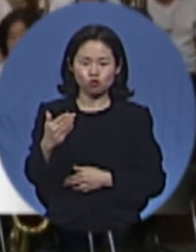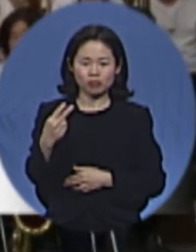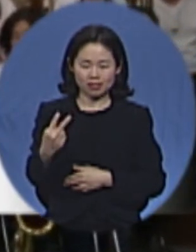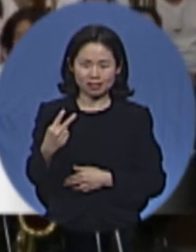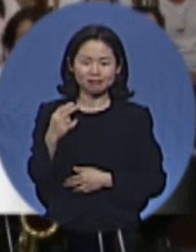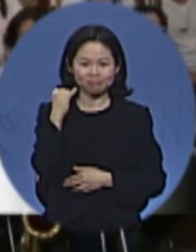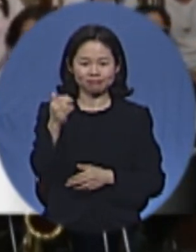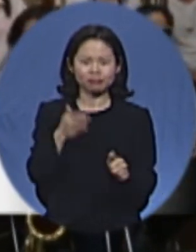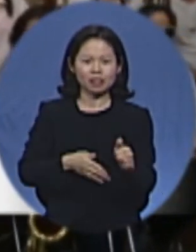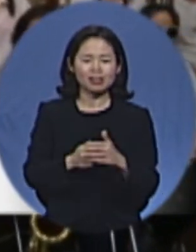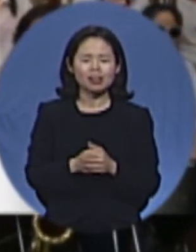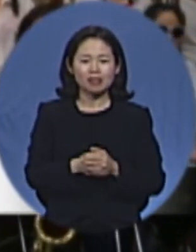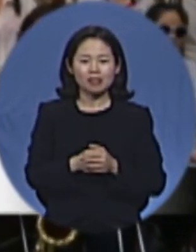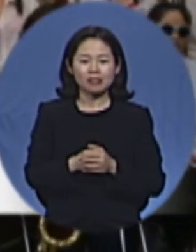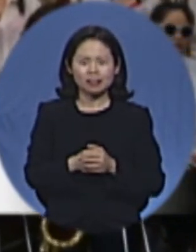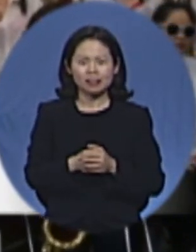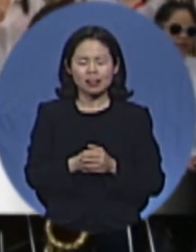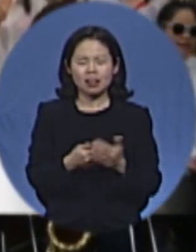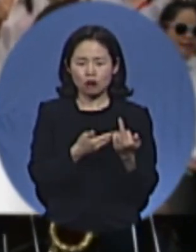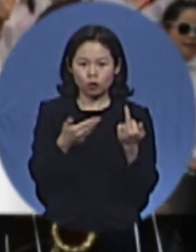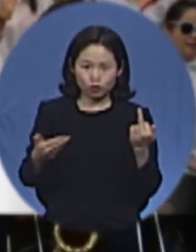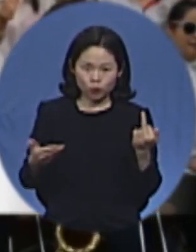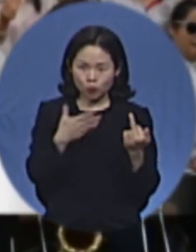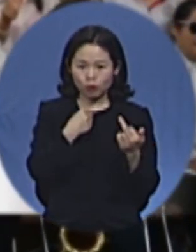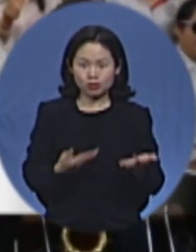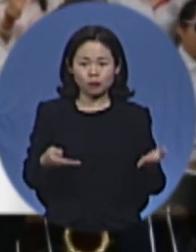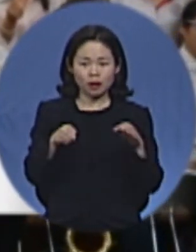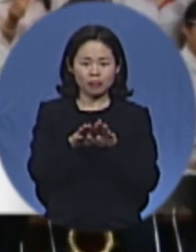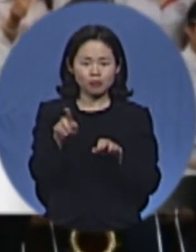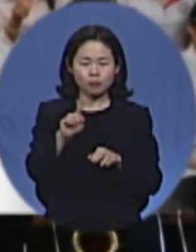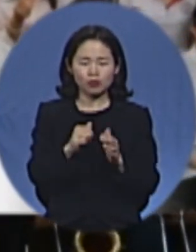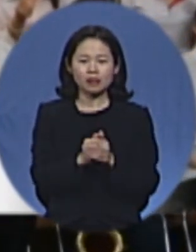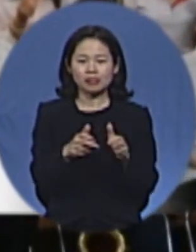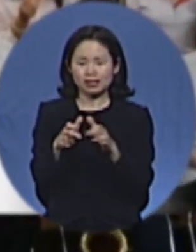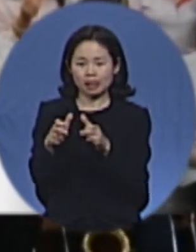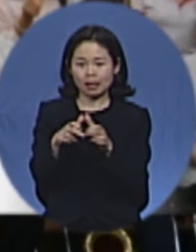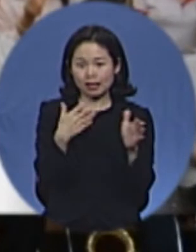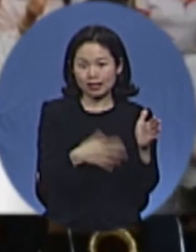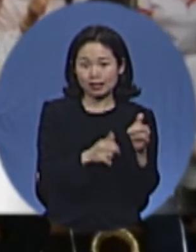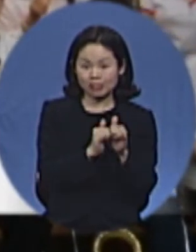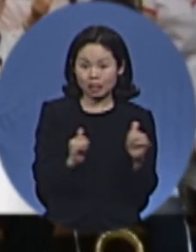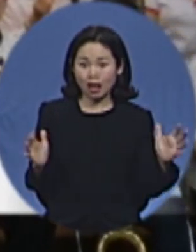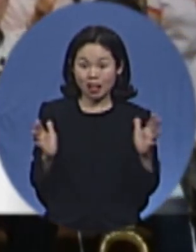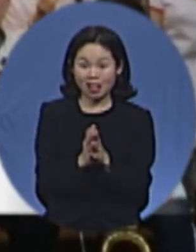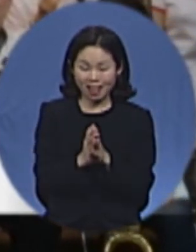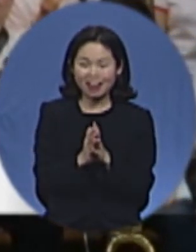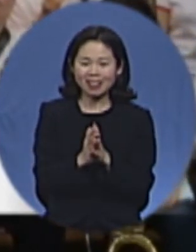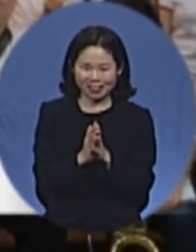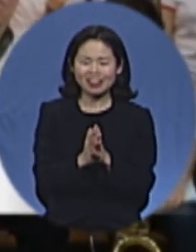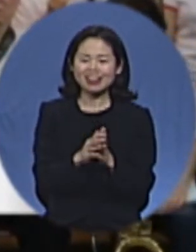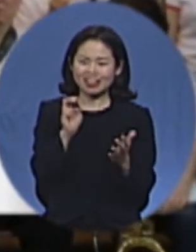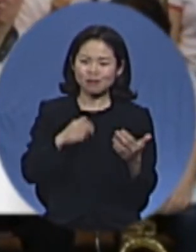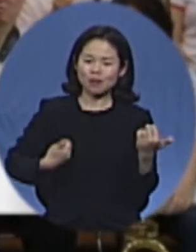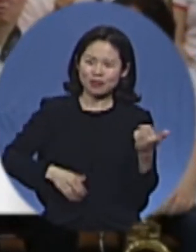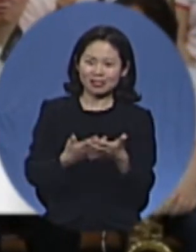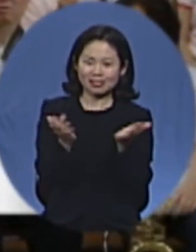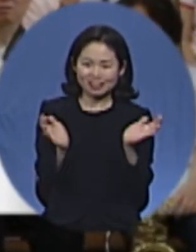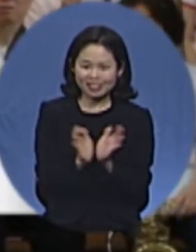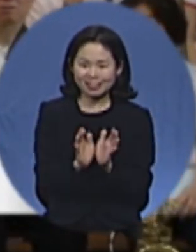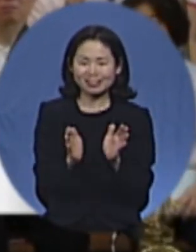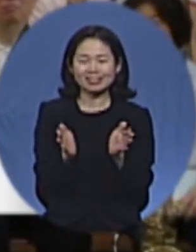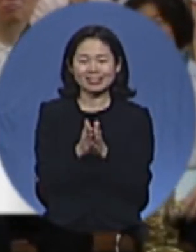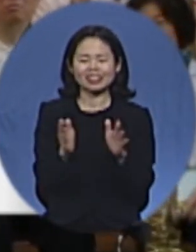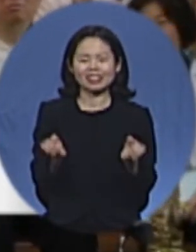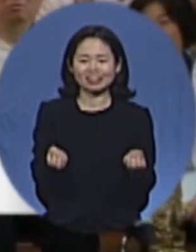강원도 장애인 종합복지관은 지난 8일 장애인과 비장애인 통합음악밴드 더울림의 창단식을